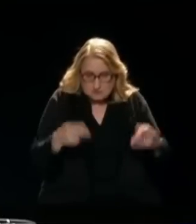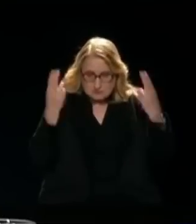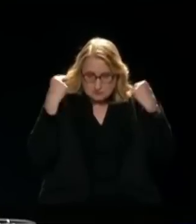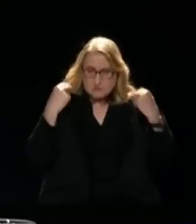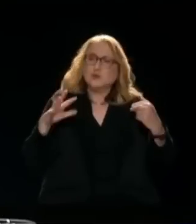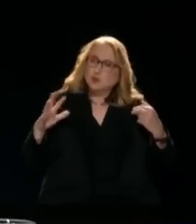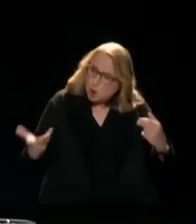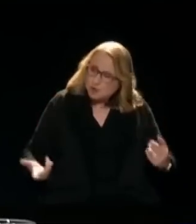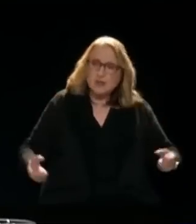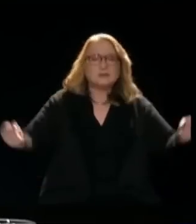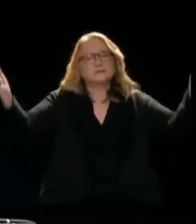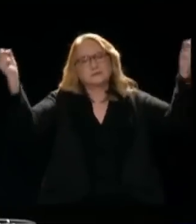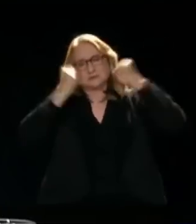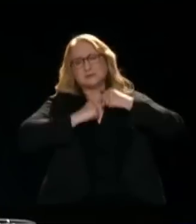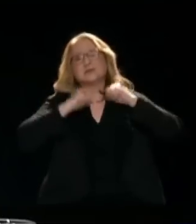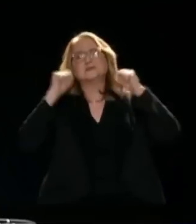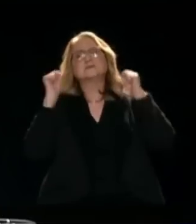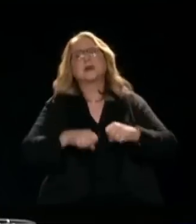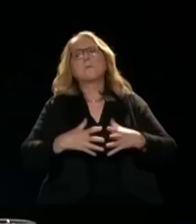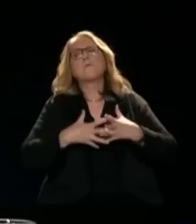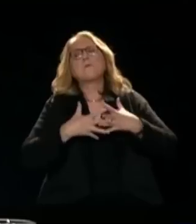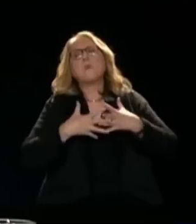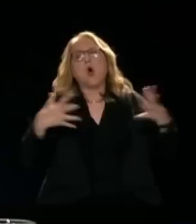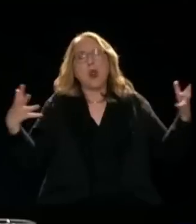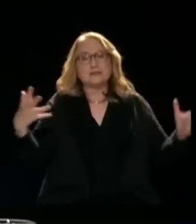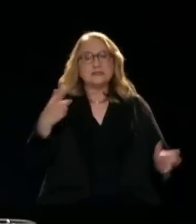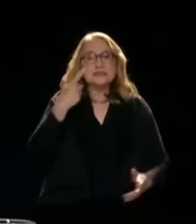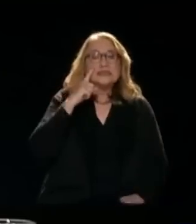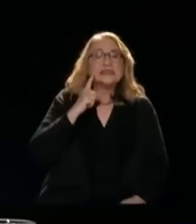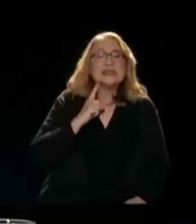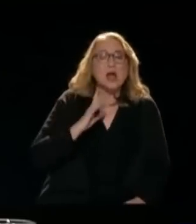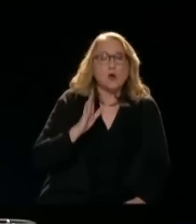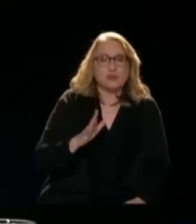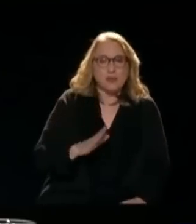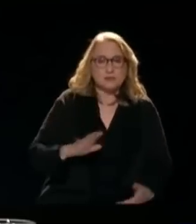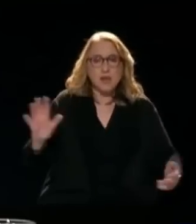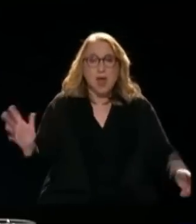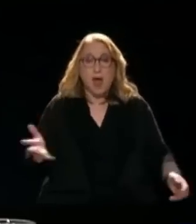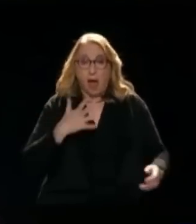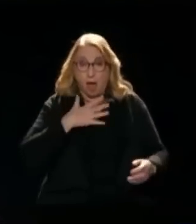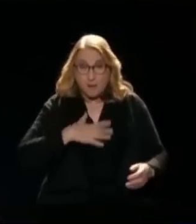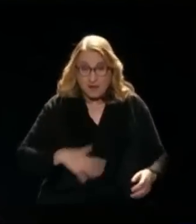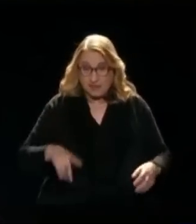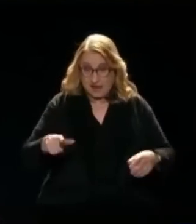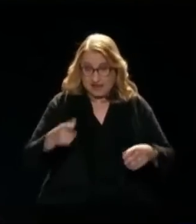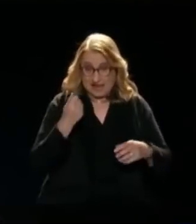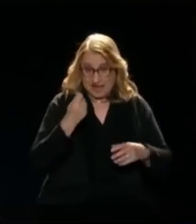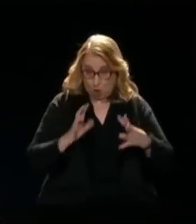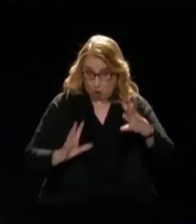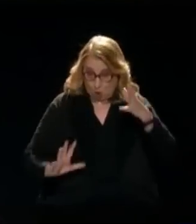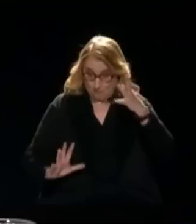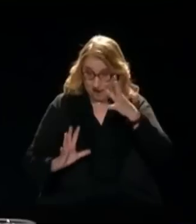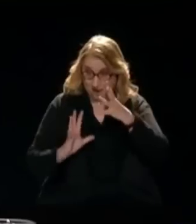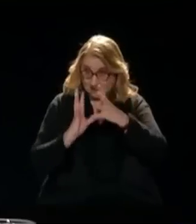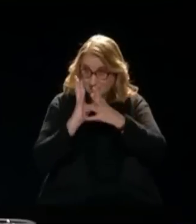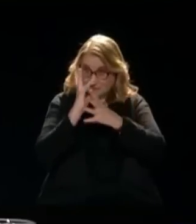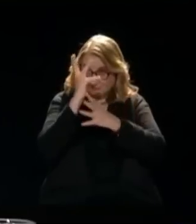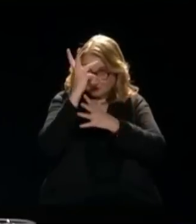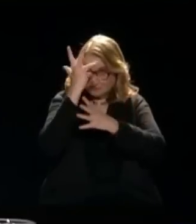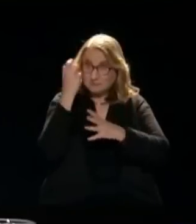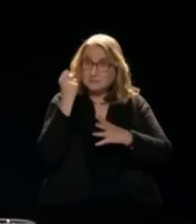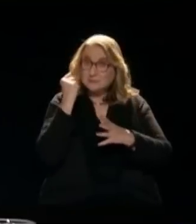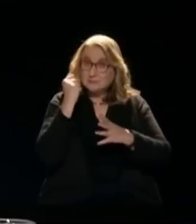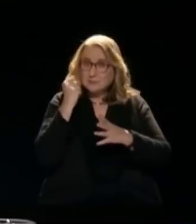μπορώ να πω. Το πρόβλημα είναι το εξής. Αν θέλουμε να έχουμε ανάκαμψη στην οικονομία, ανάκαμψη, δεν μιλάμε για ανάπτυξη. Αφήστε το. Να μπούμε σε